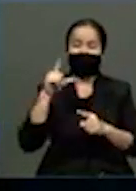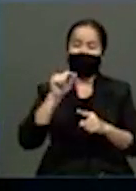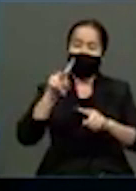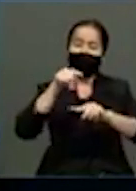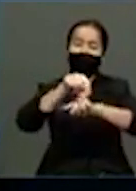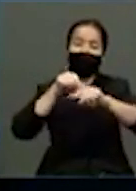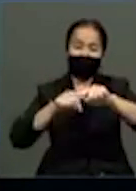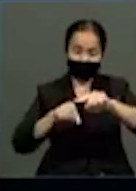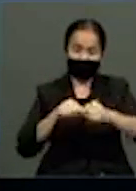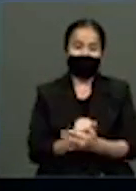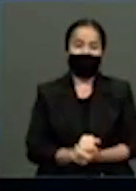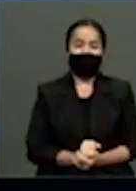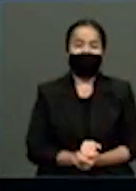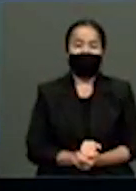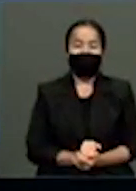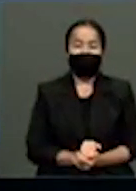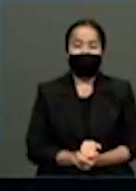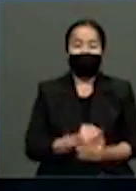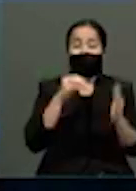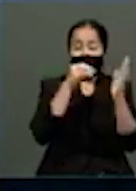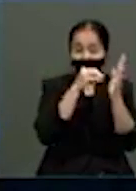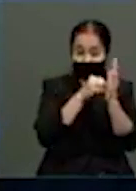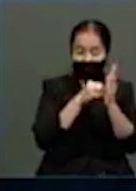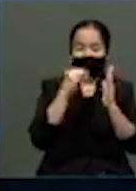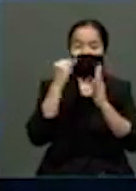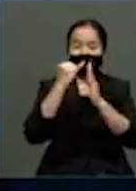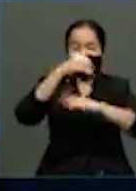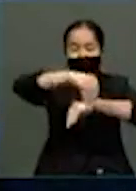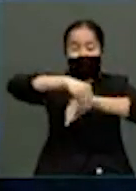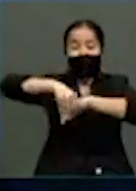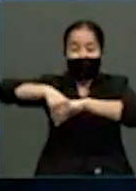ก็คือนอกจากกรุงเทพและปริมณฑลซึ่ง